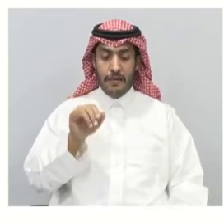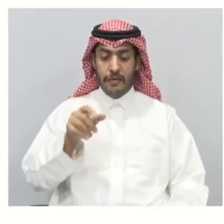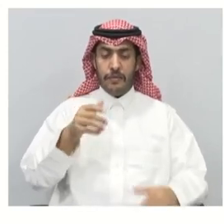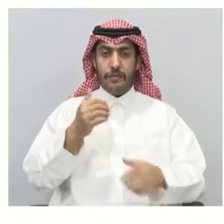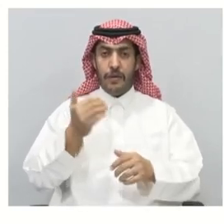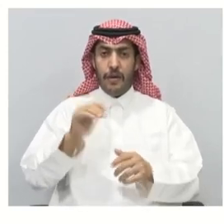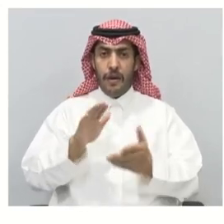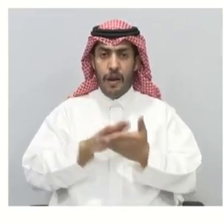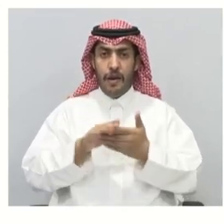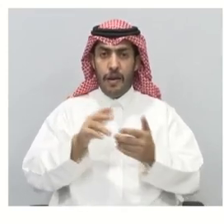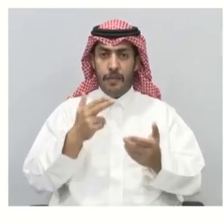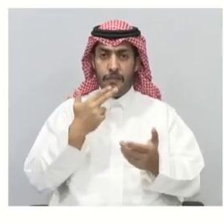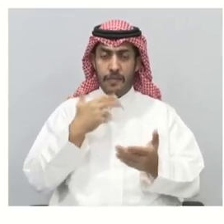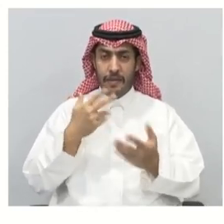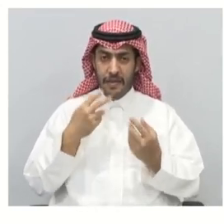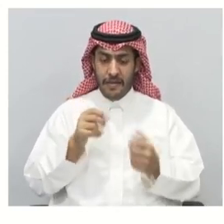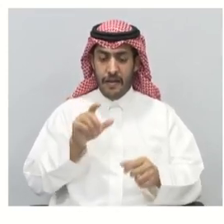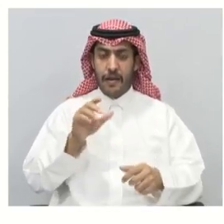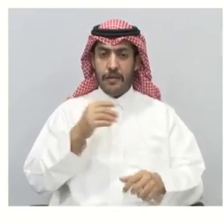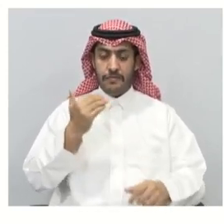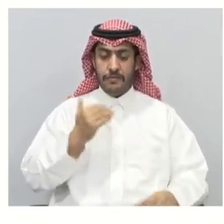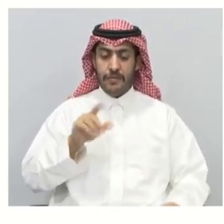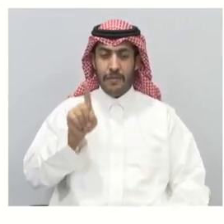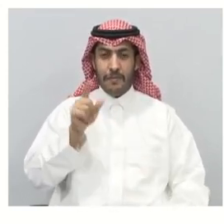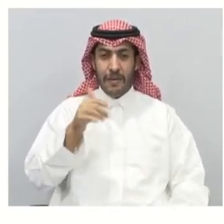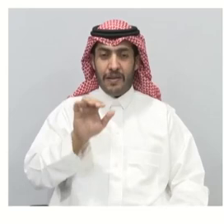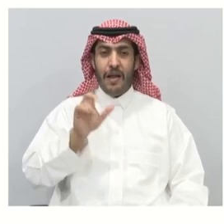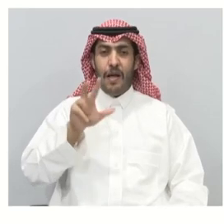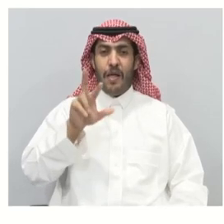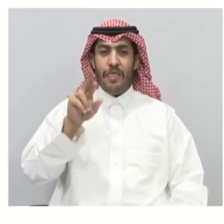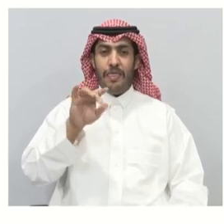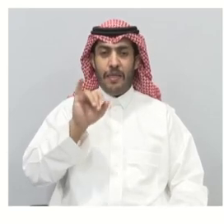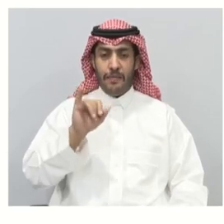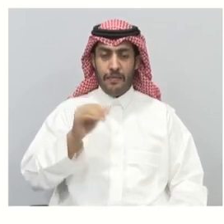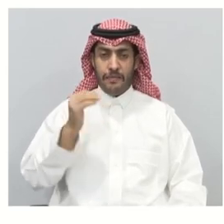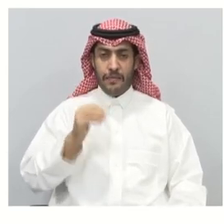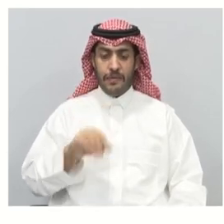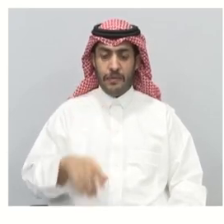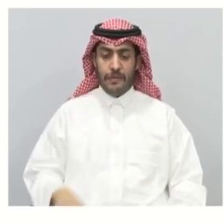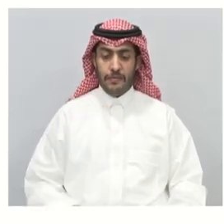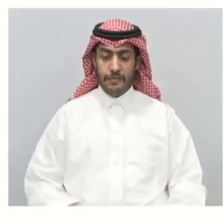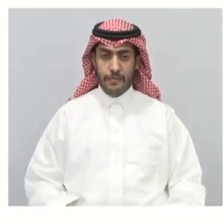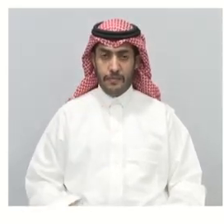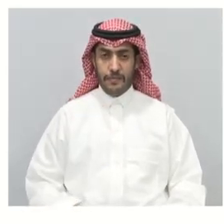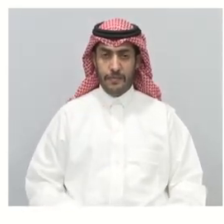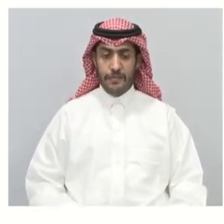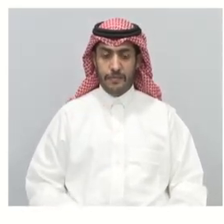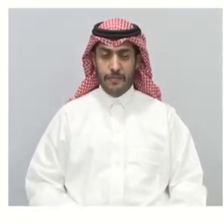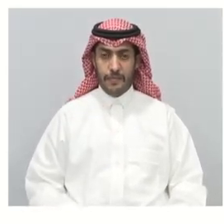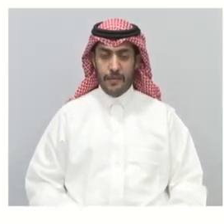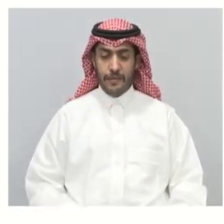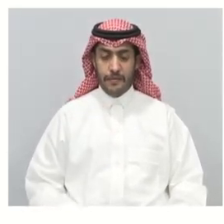بئس هو اسلوب دم كما عرفت انه المدح هو الثناء والدم هو اللوم والعيب